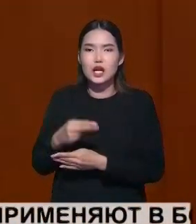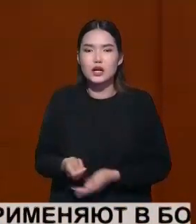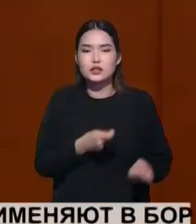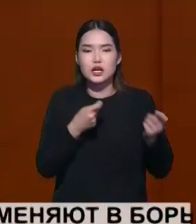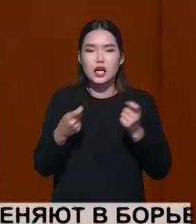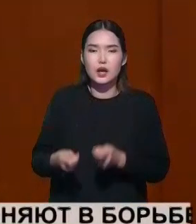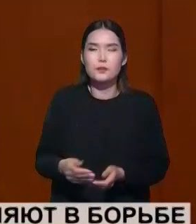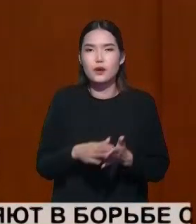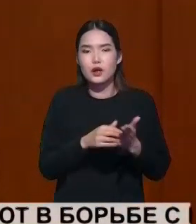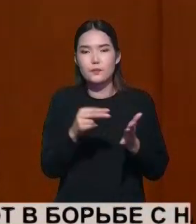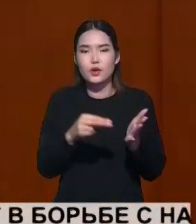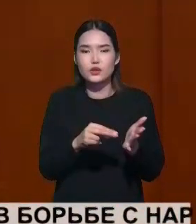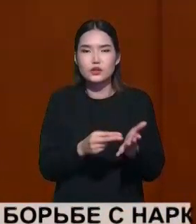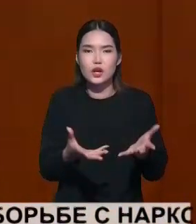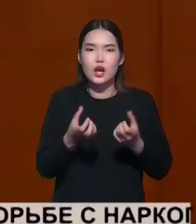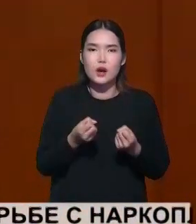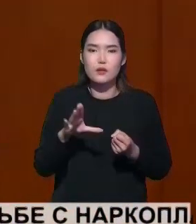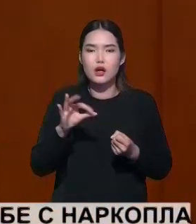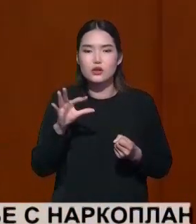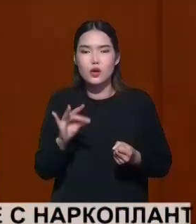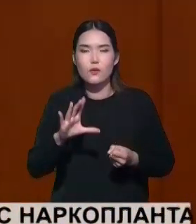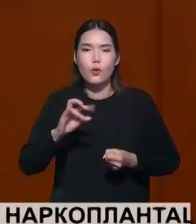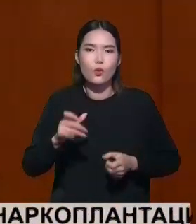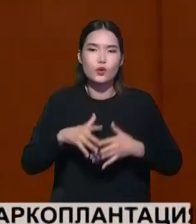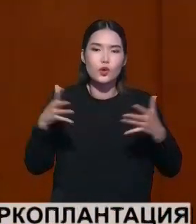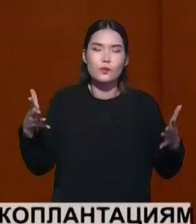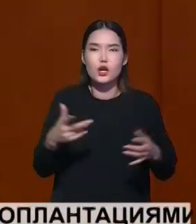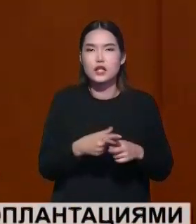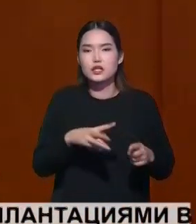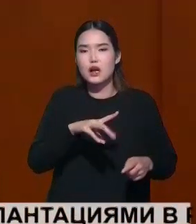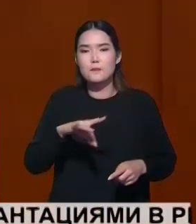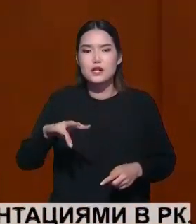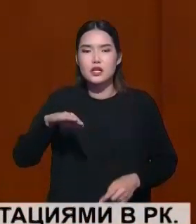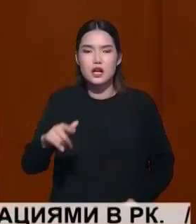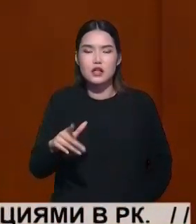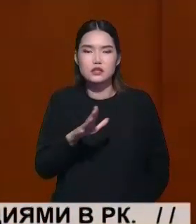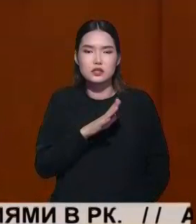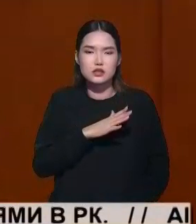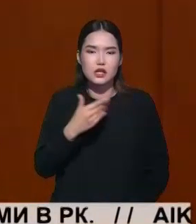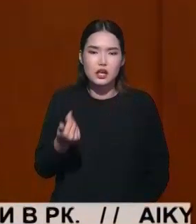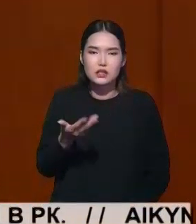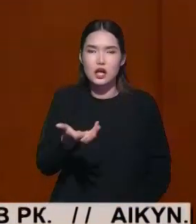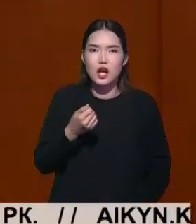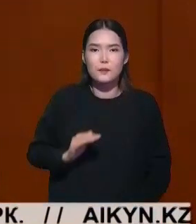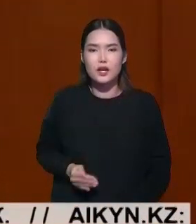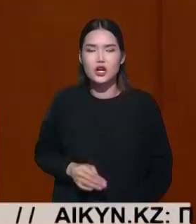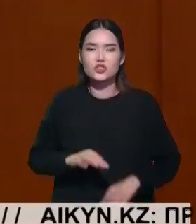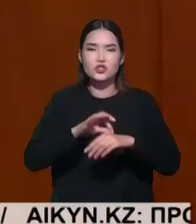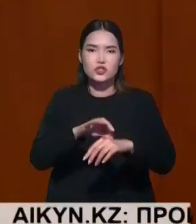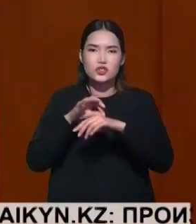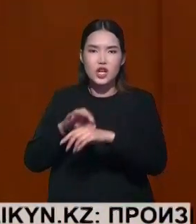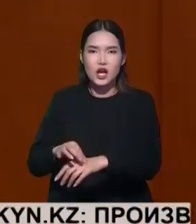завышению стоимости приобретаемых товаров и услуг более чем на 80 миллиардов тенге. Так, пилотный проект по доступу частных перевозчиков на